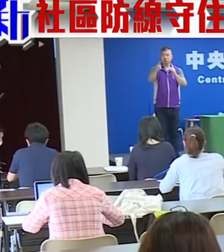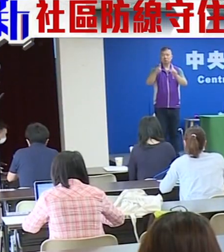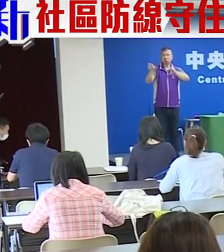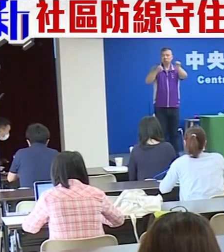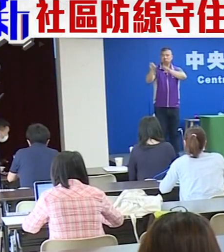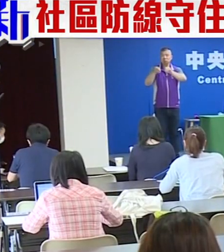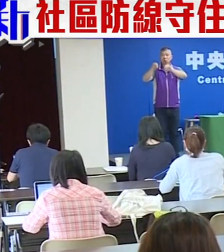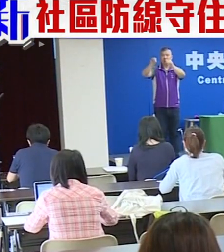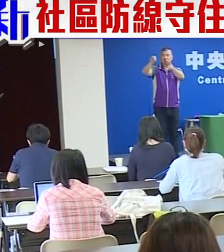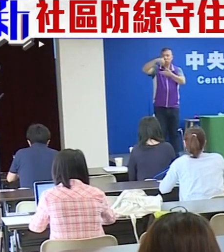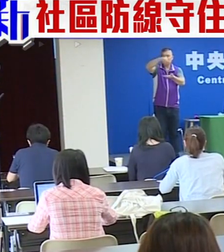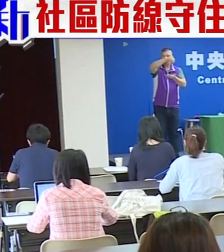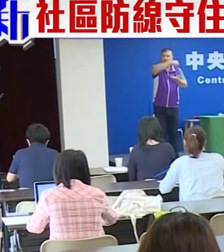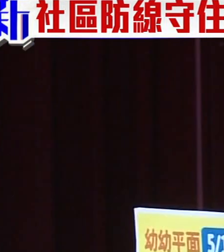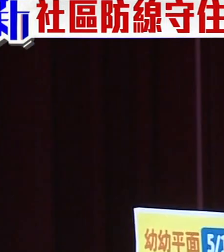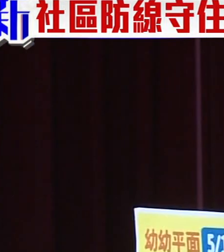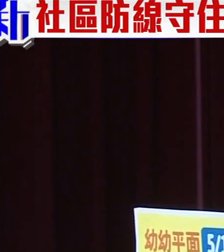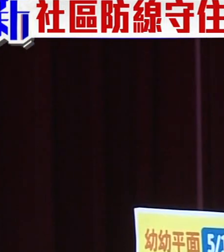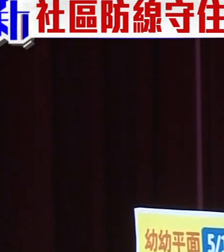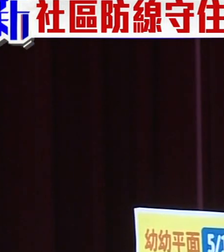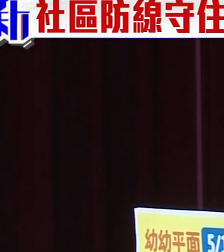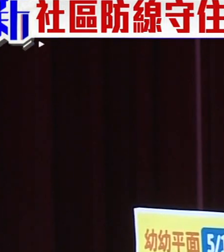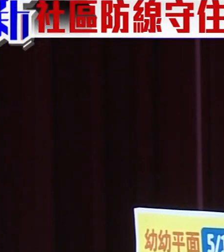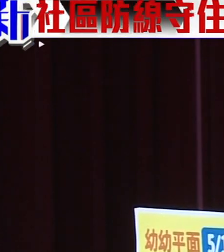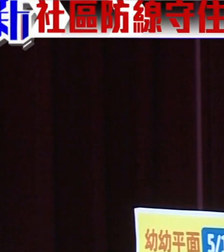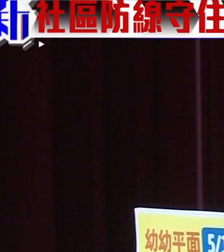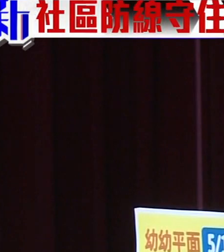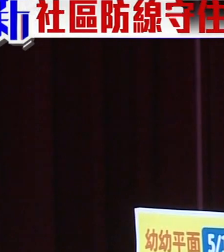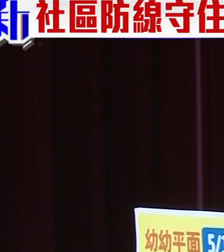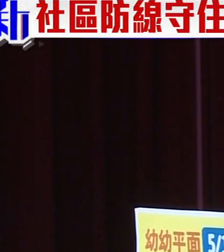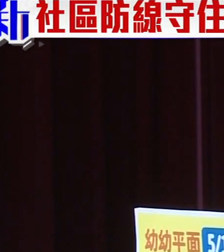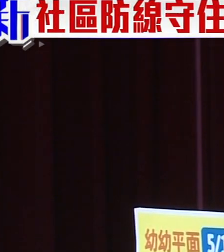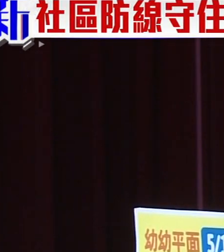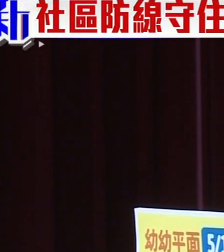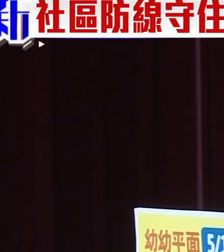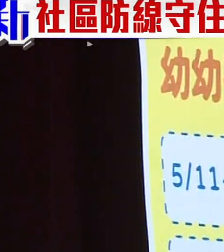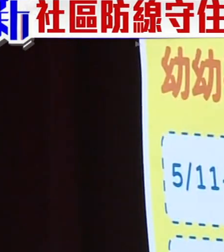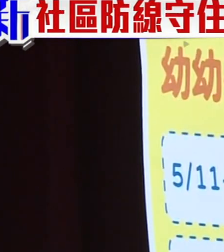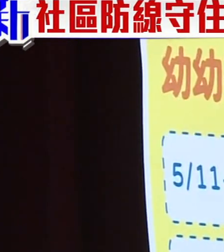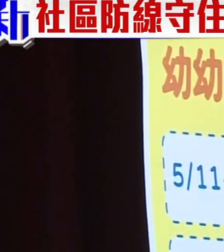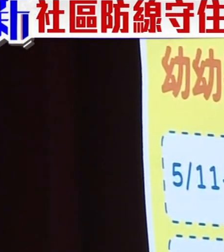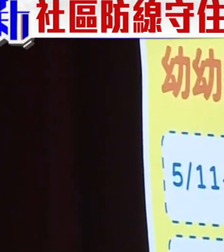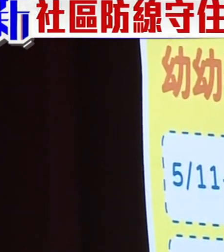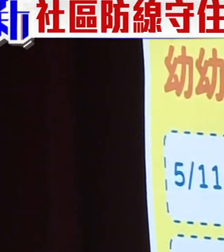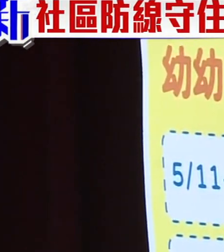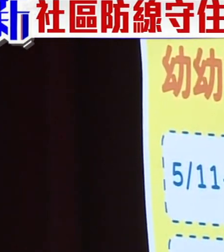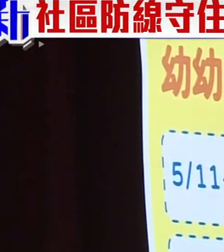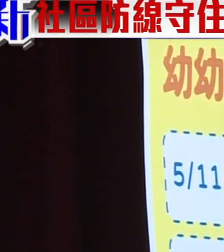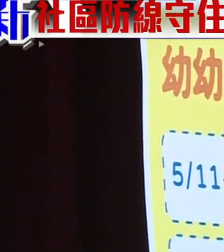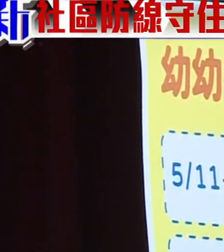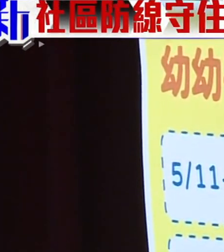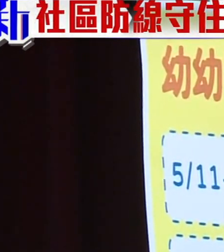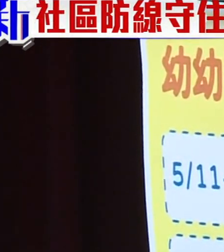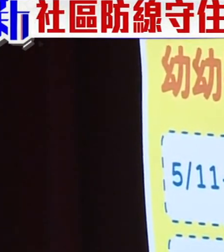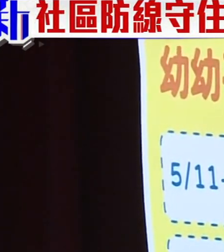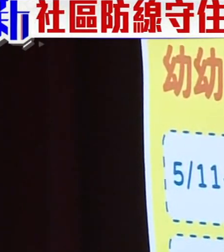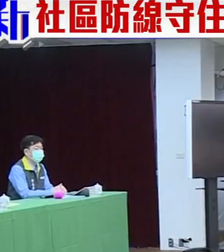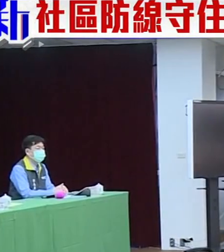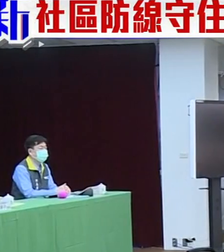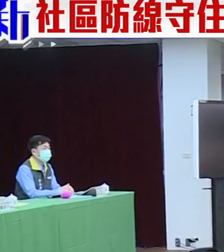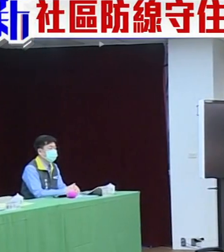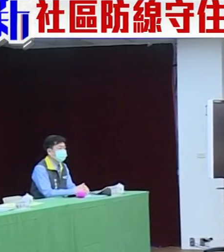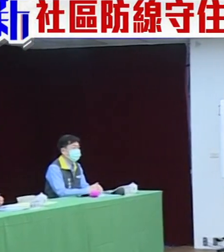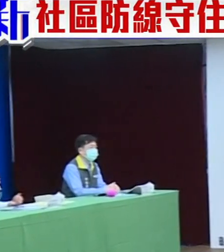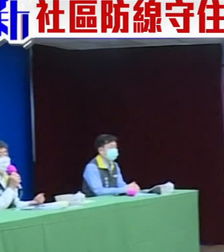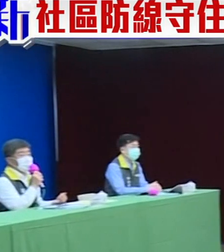情中心是说啊，这个复业的这些权责呢，其实是交由地方政府来评估。好，不过也遭到质疑说，这样子的评估方式呢，